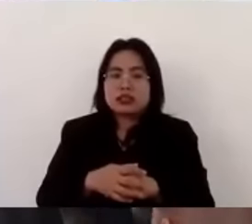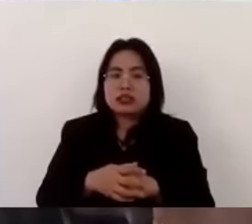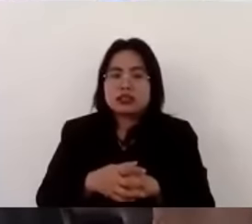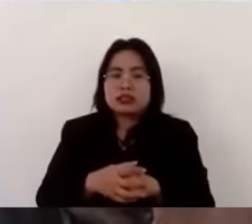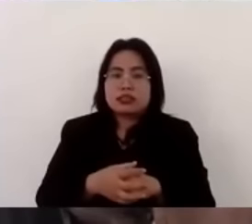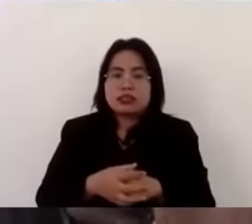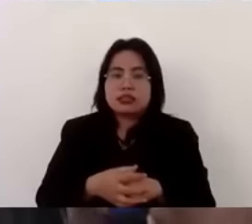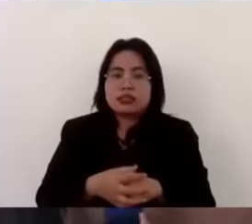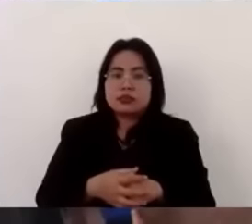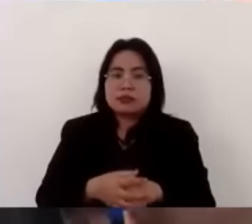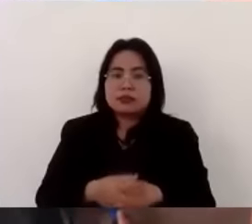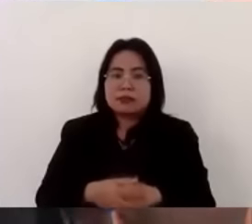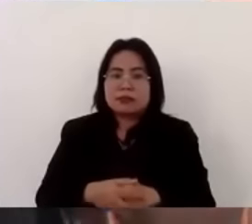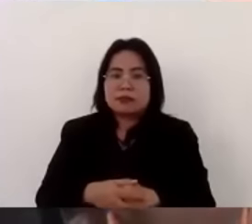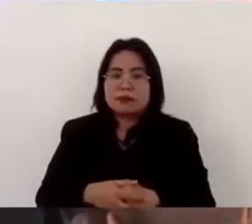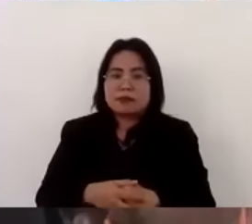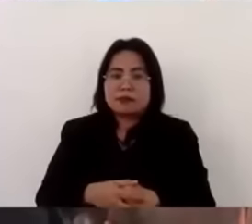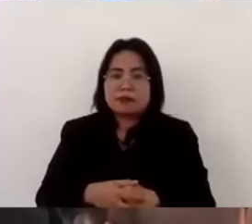supaya